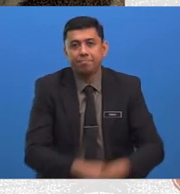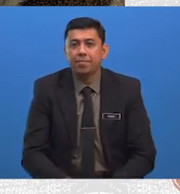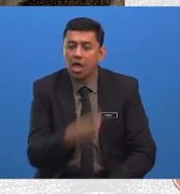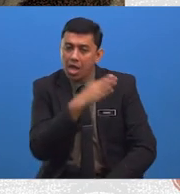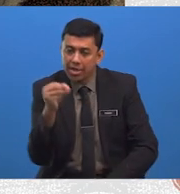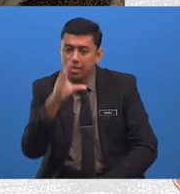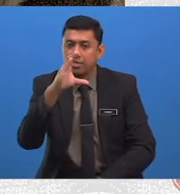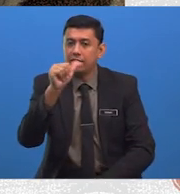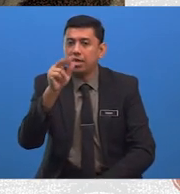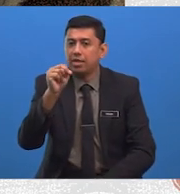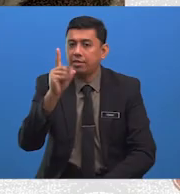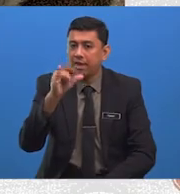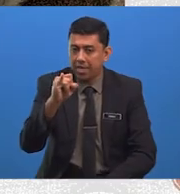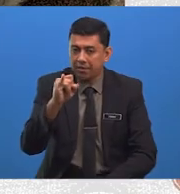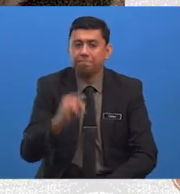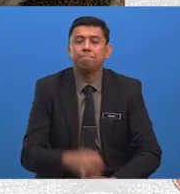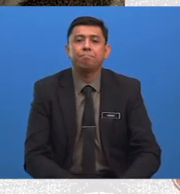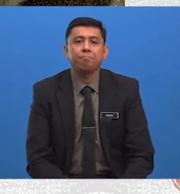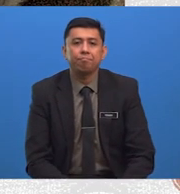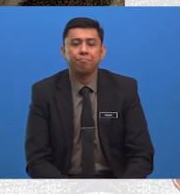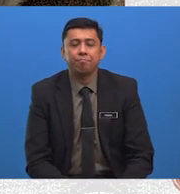dan candi.